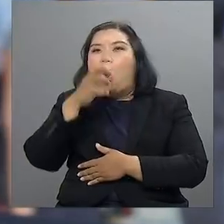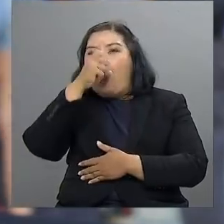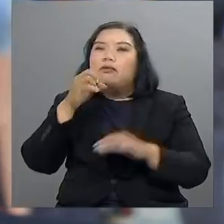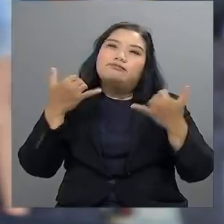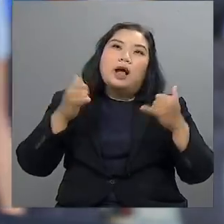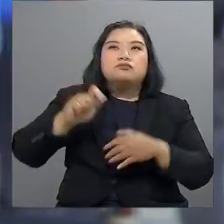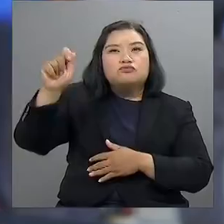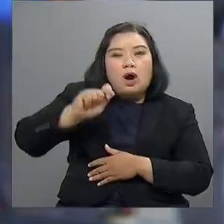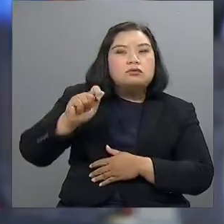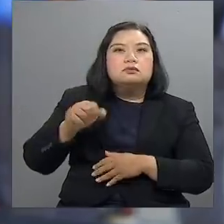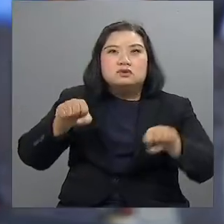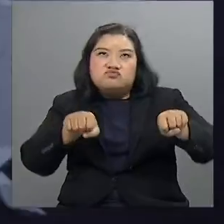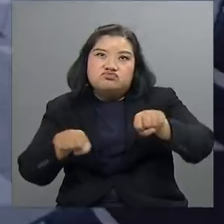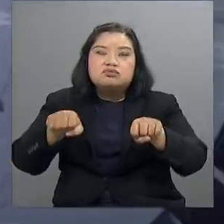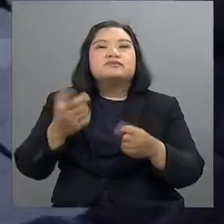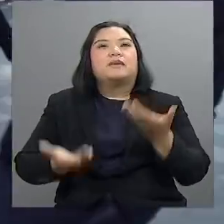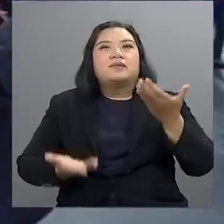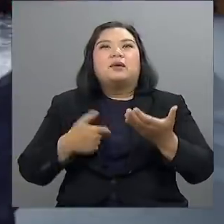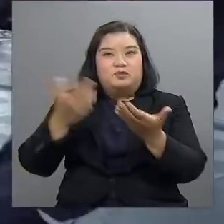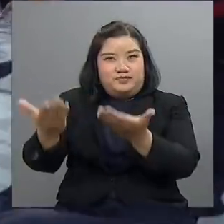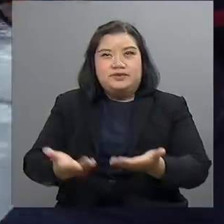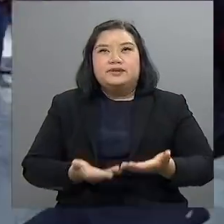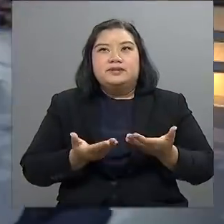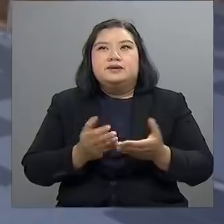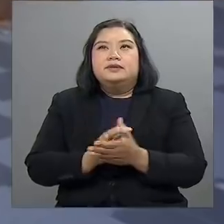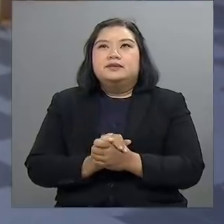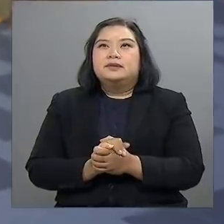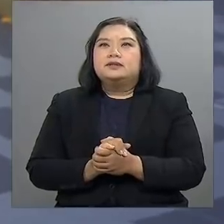างทีมยินดีต้อนรับนะครับ